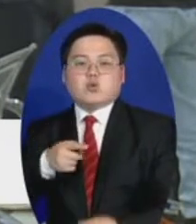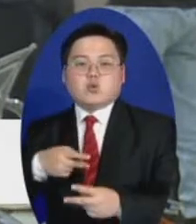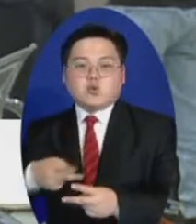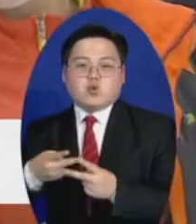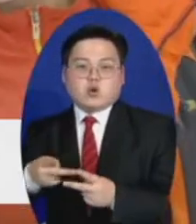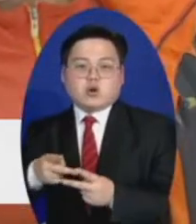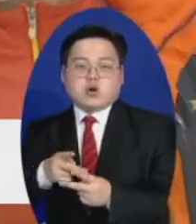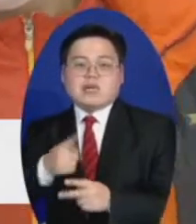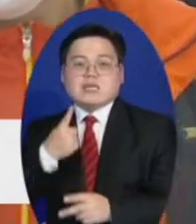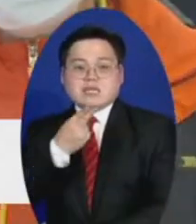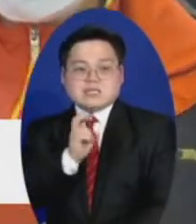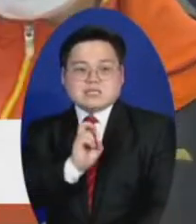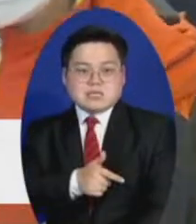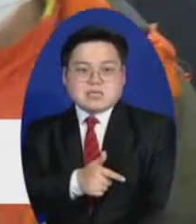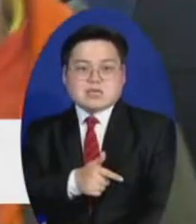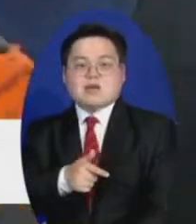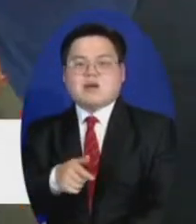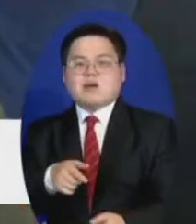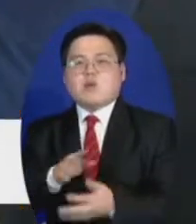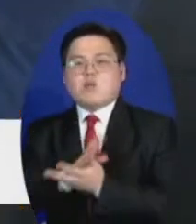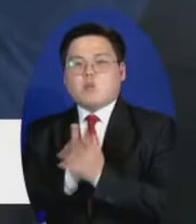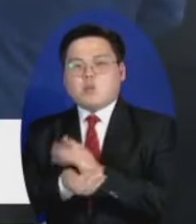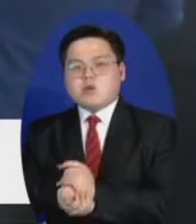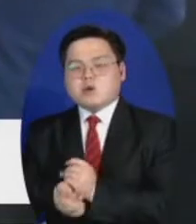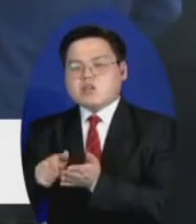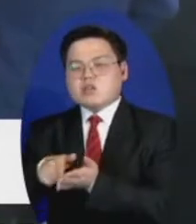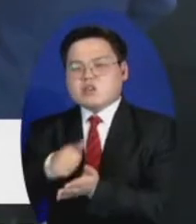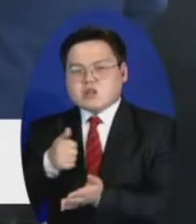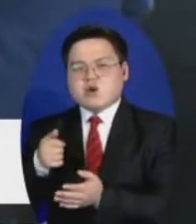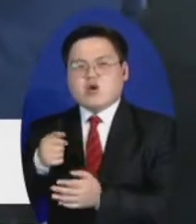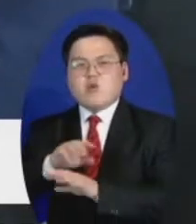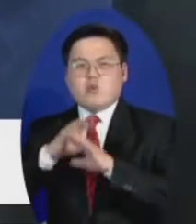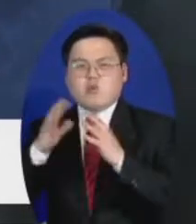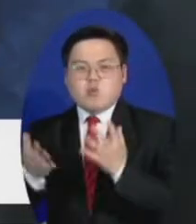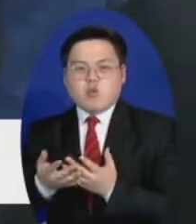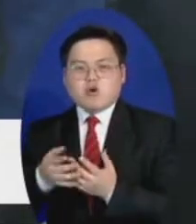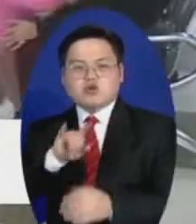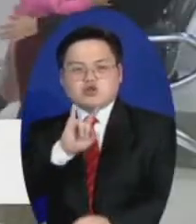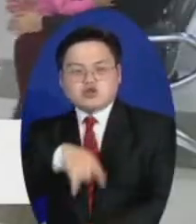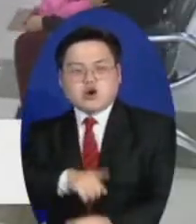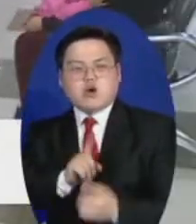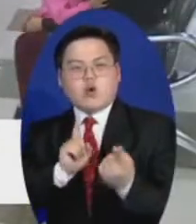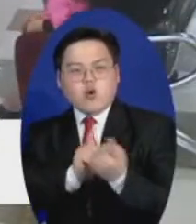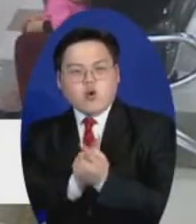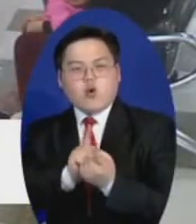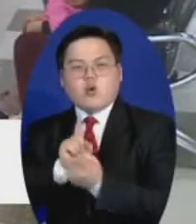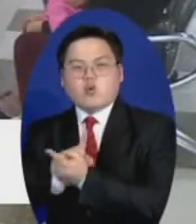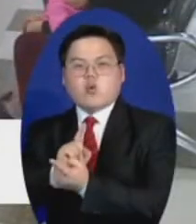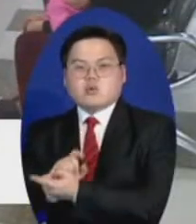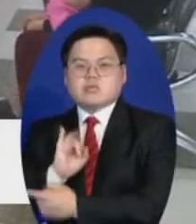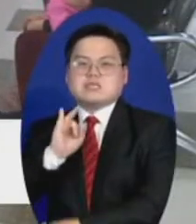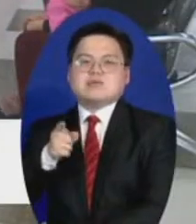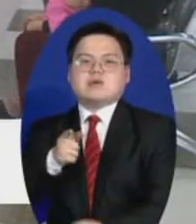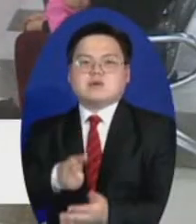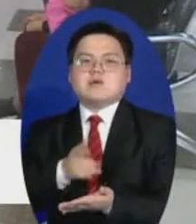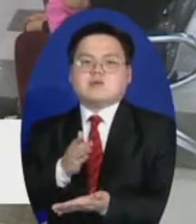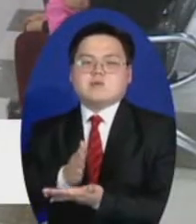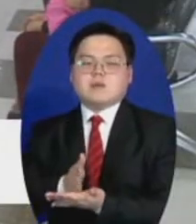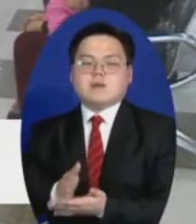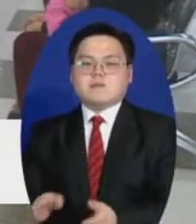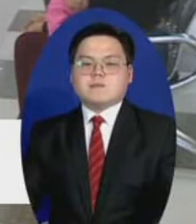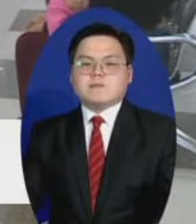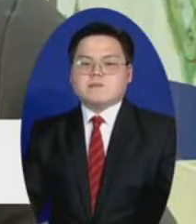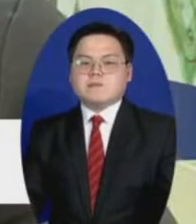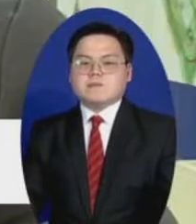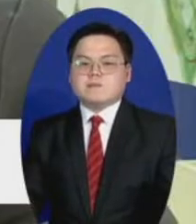юм. Хэдийн нэг цэг гэдэг ч хэрэгцээт бүх үйлчилгээгээ нэг цонхноос авах боломжгүй, олон цонхоор үйлчлүүлэх шаардлага гардаг гэдгийг иргэд хэлж